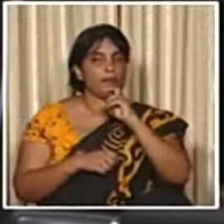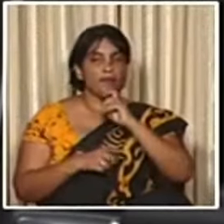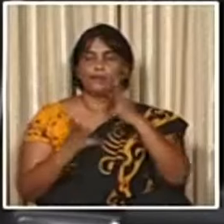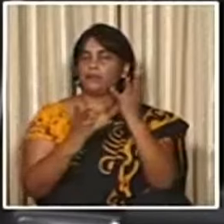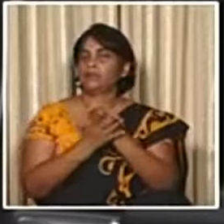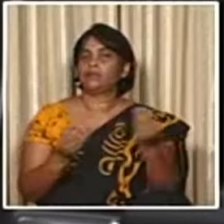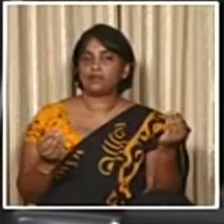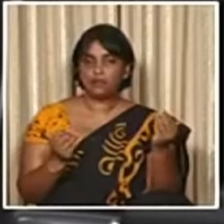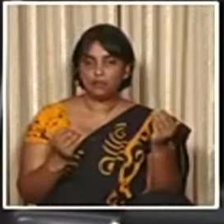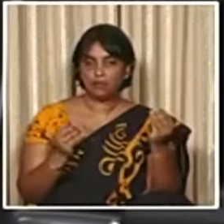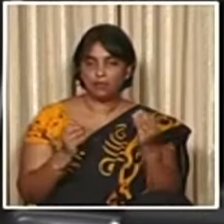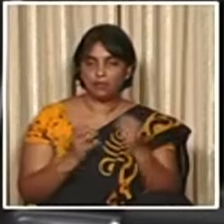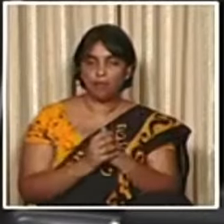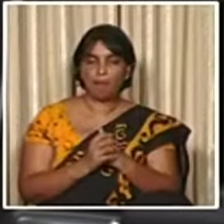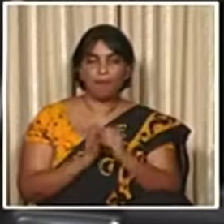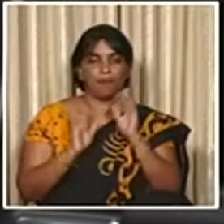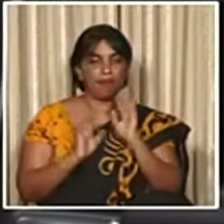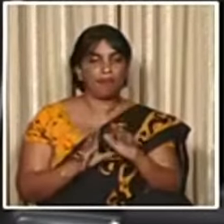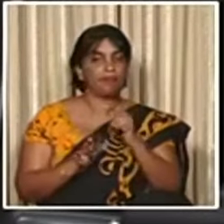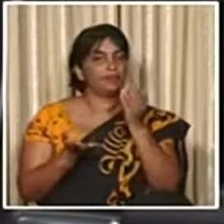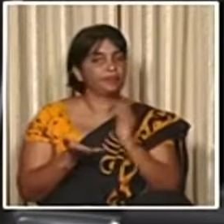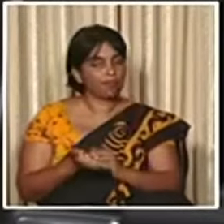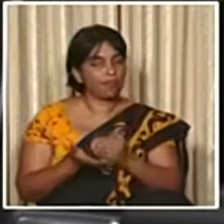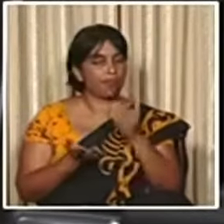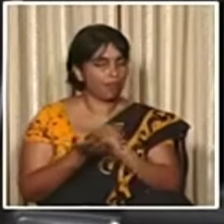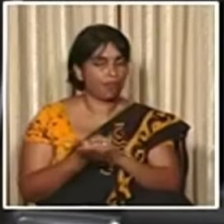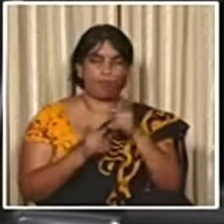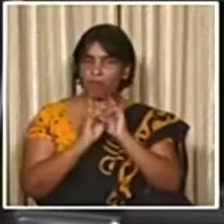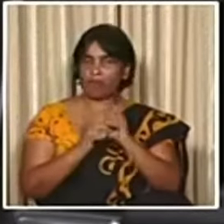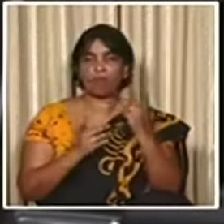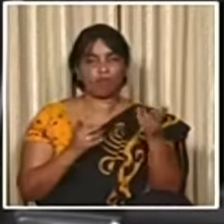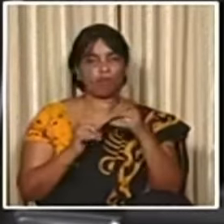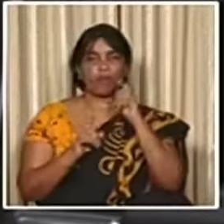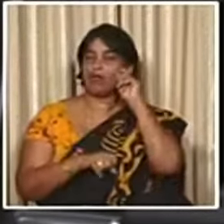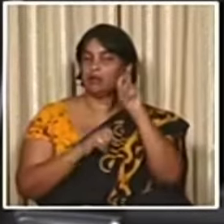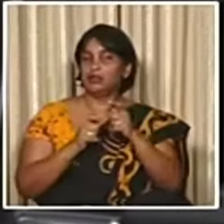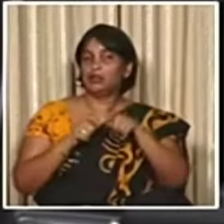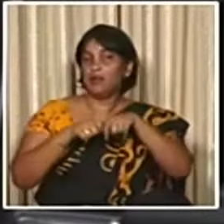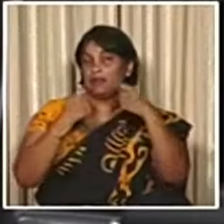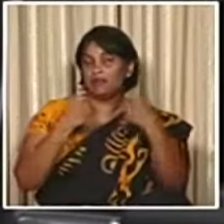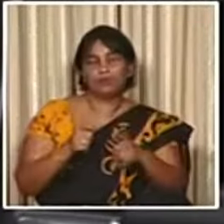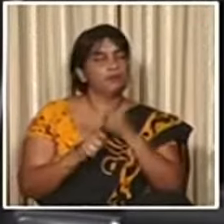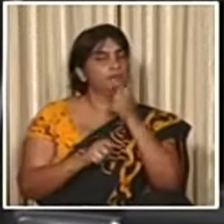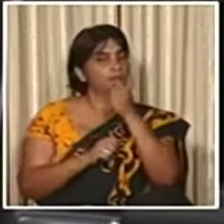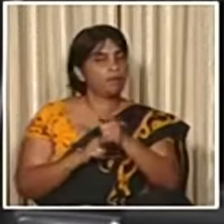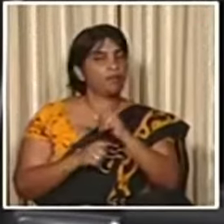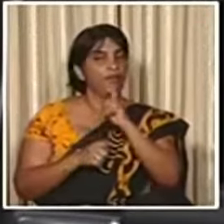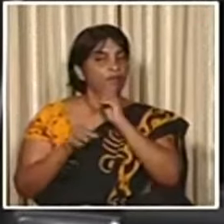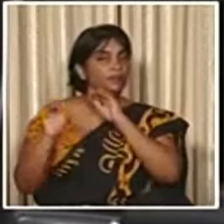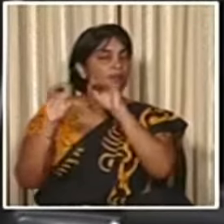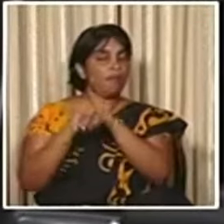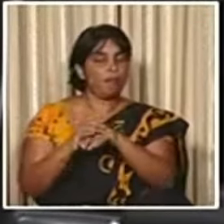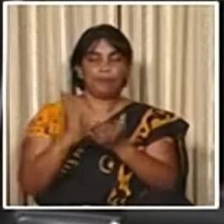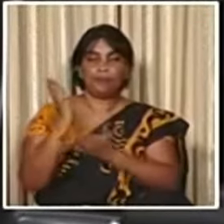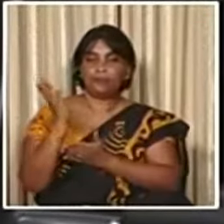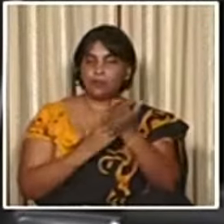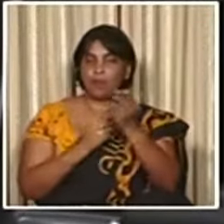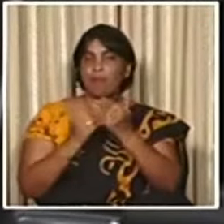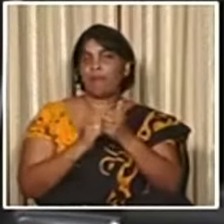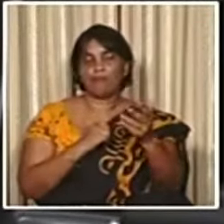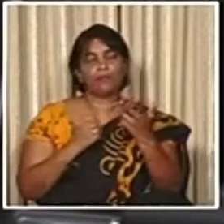තීන්දුව අහෝසි කරා. නමුත් ඒක නිරන්තරයෙන් ඒක වෙන්නේ නැහැ. මොකද ඒකට මිනිසුන්ට තවත් වියදම් කරගෙන අධිකරණවලට අභියාචනා